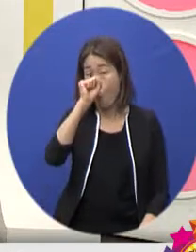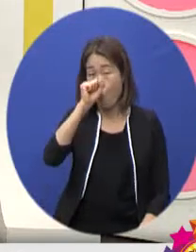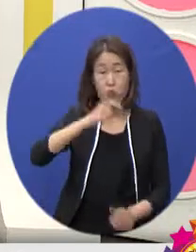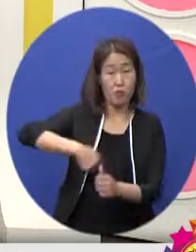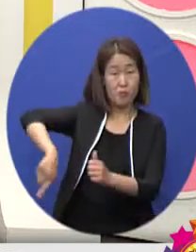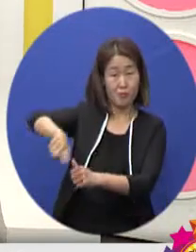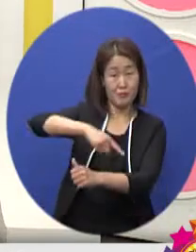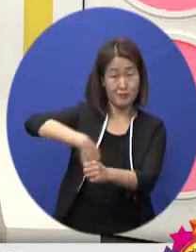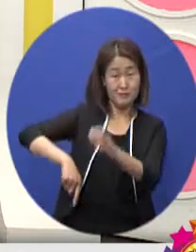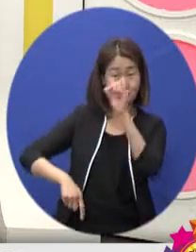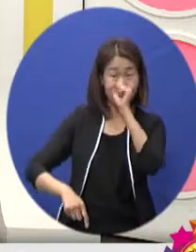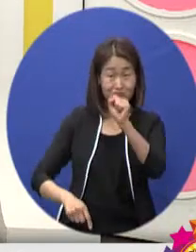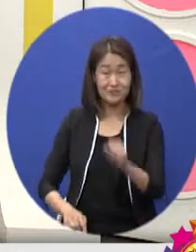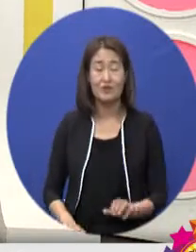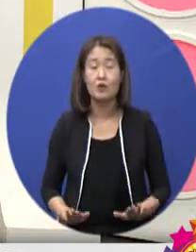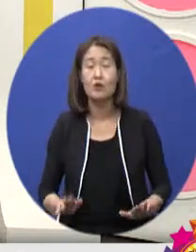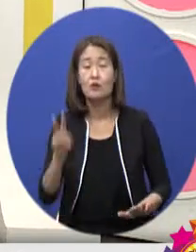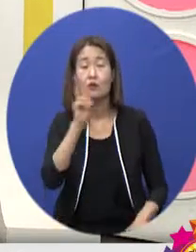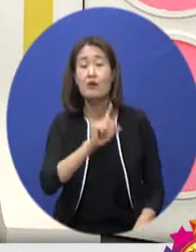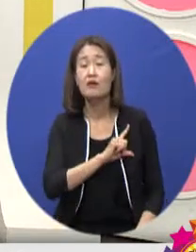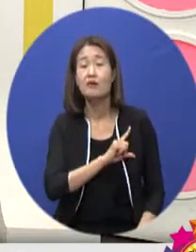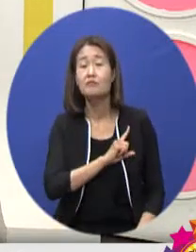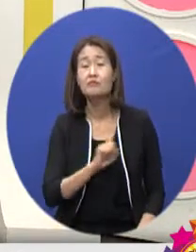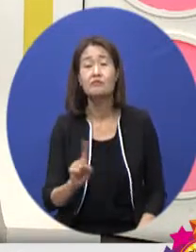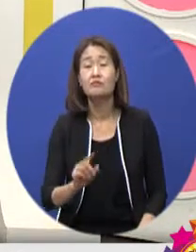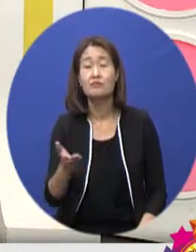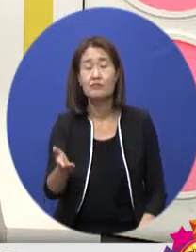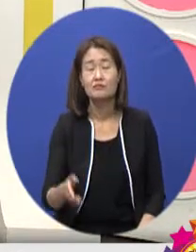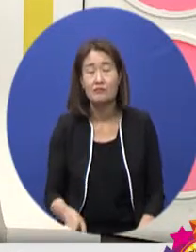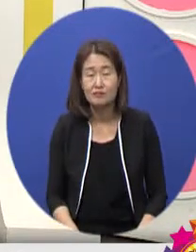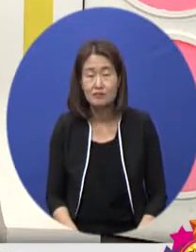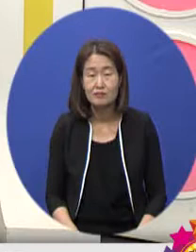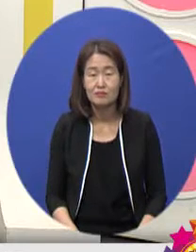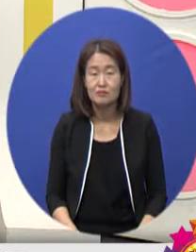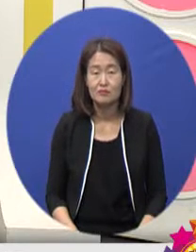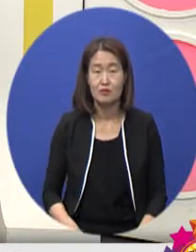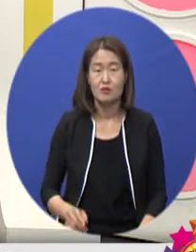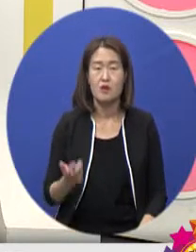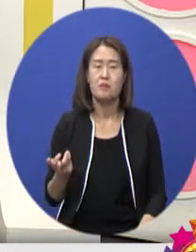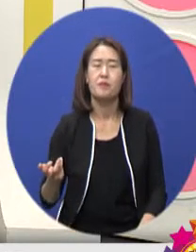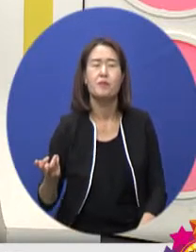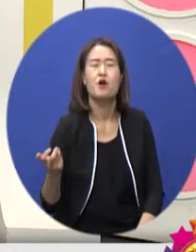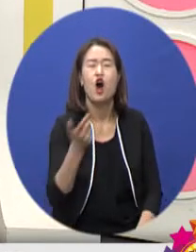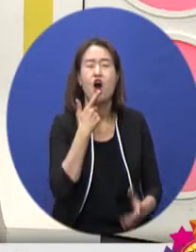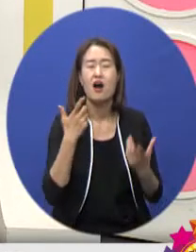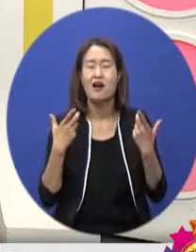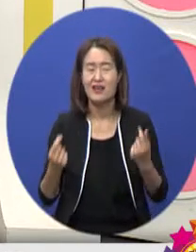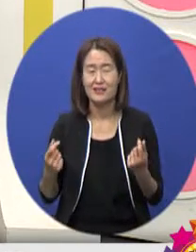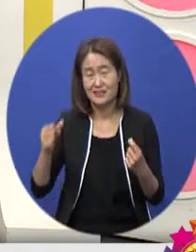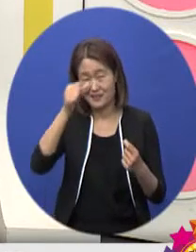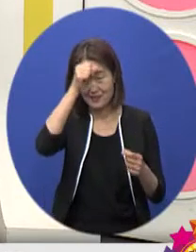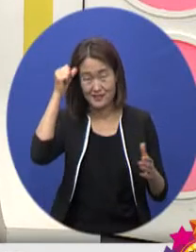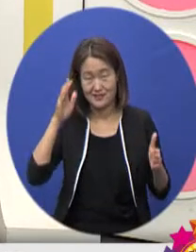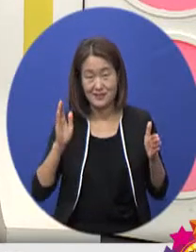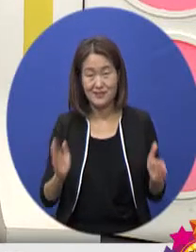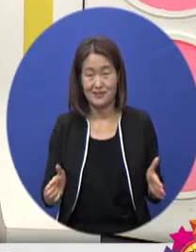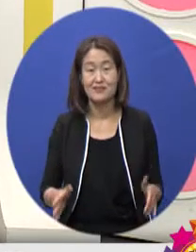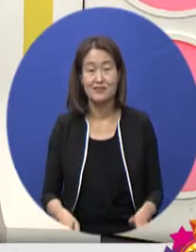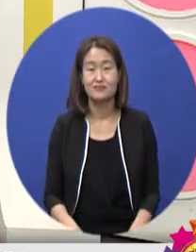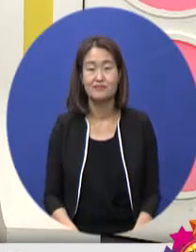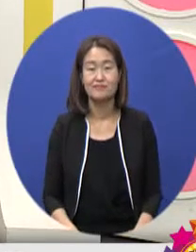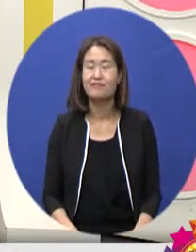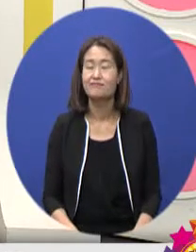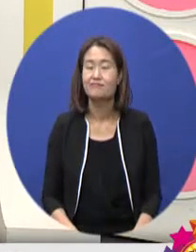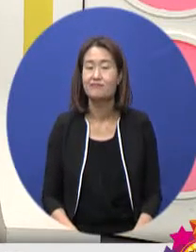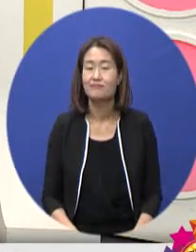사시네요. 그러니까요. 네. 오늘 노래 멋진 노래 뭘 불러주실까요? 아, 저기 부처 같은 인생. 부처 같은 인생.